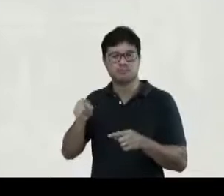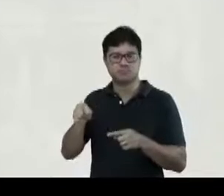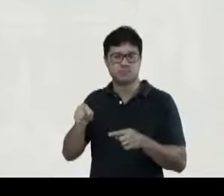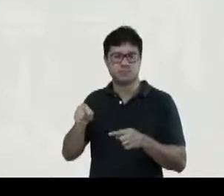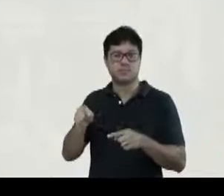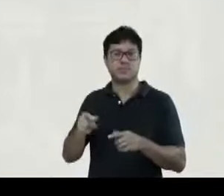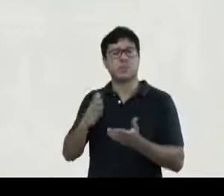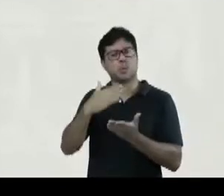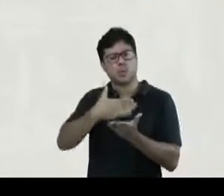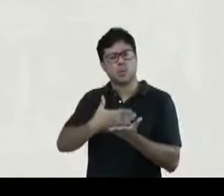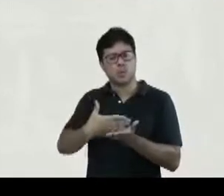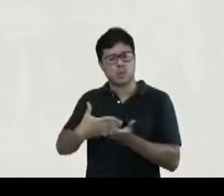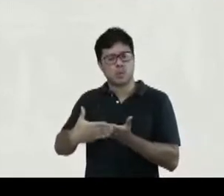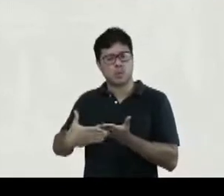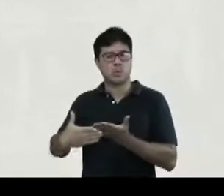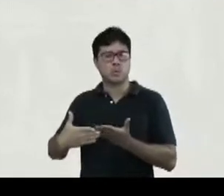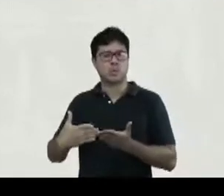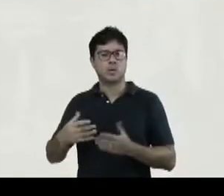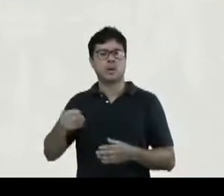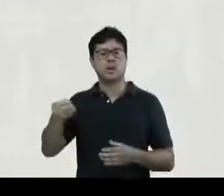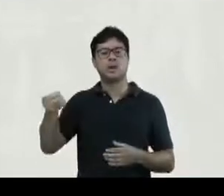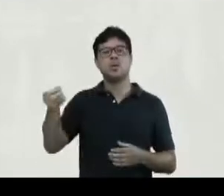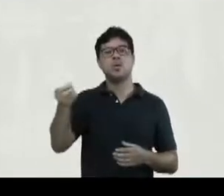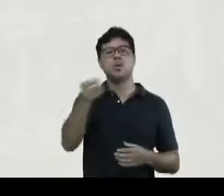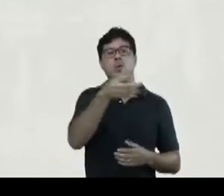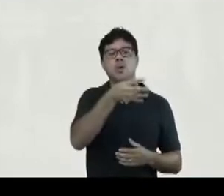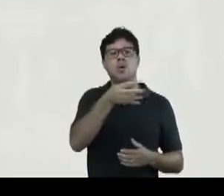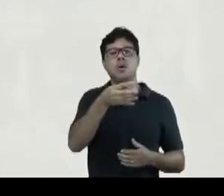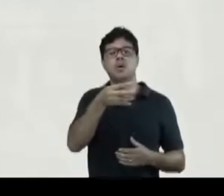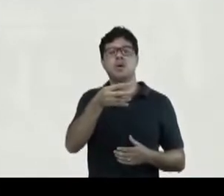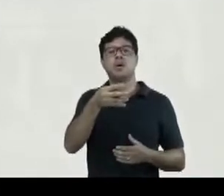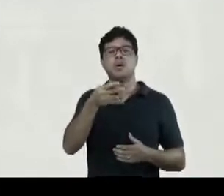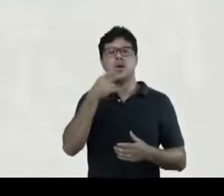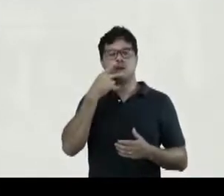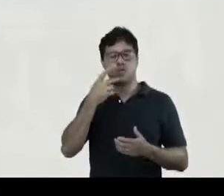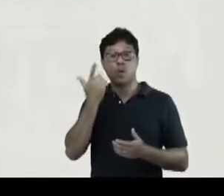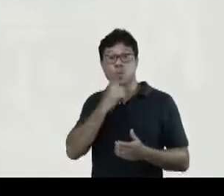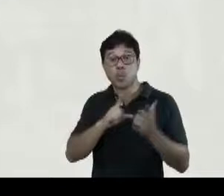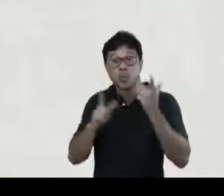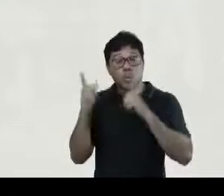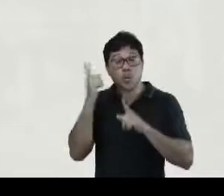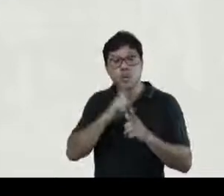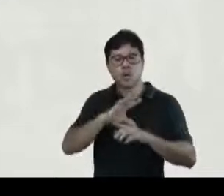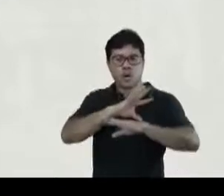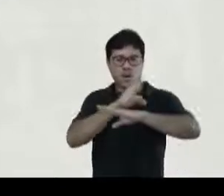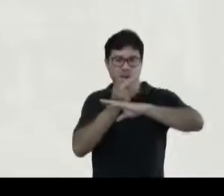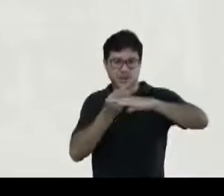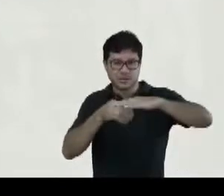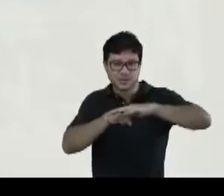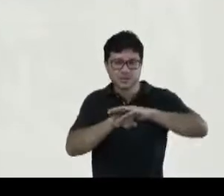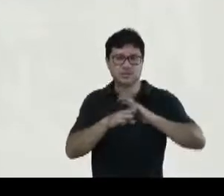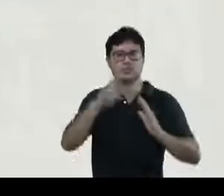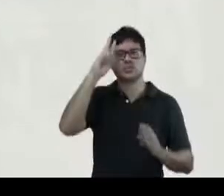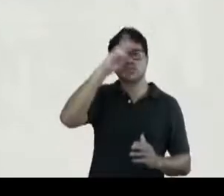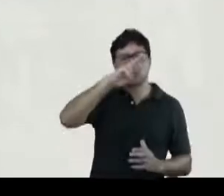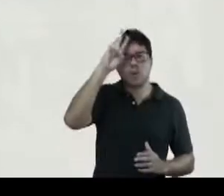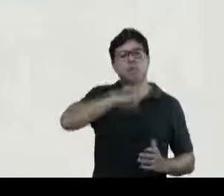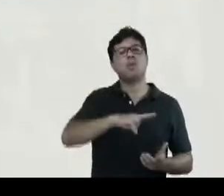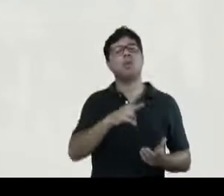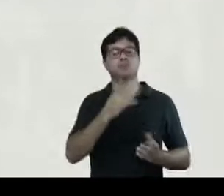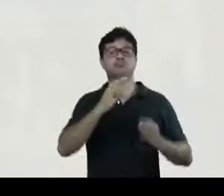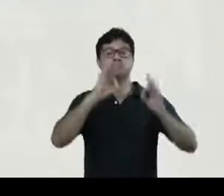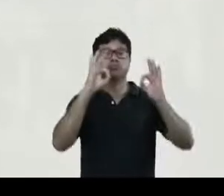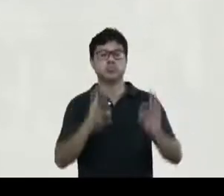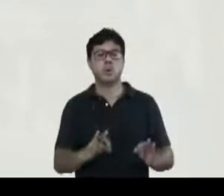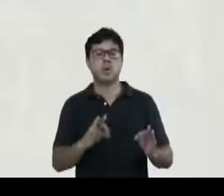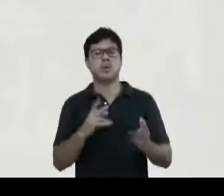Neuerwerbungen, dann auch des Altbestands, der Inkunabeln und schließlich auch der Nachlässe,